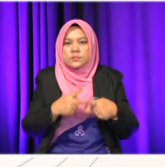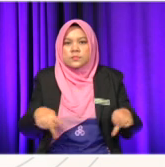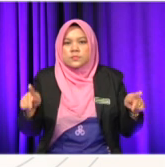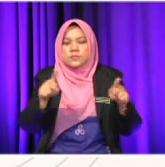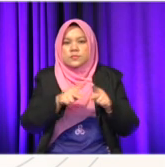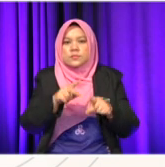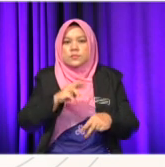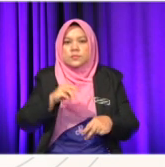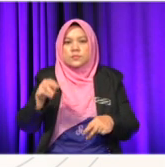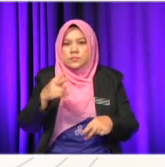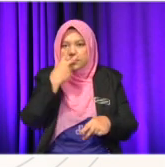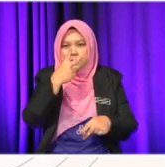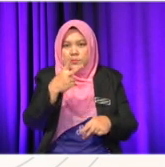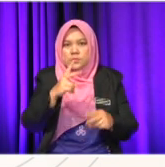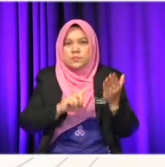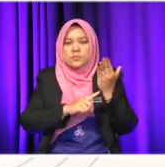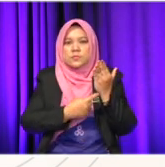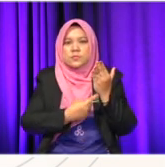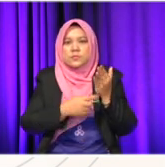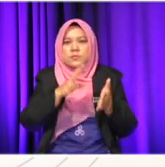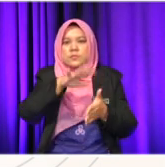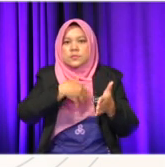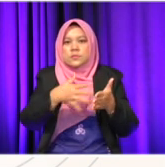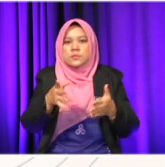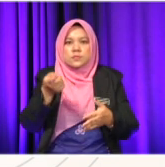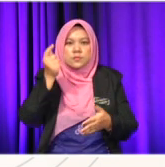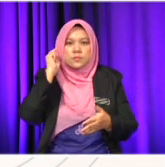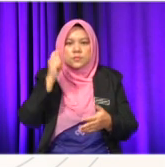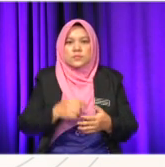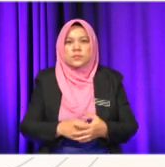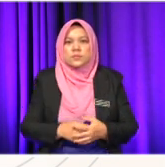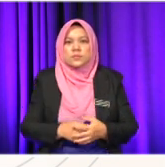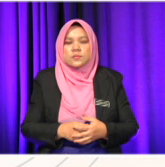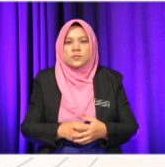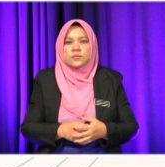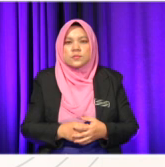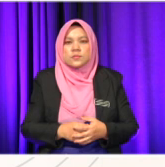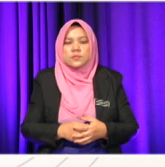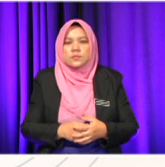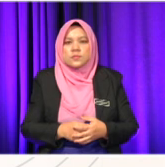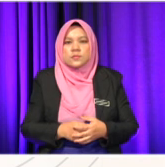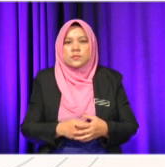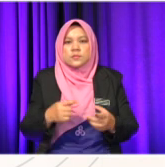murid-murid lihat semula jadwalnya jadwalnya tadi